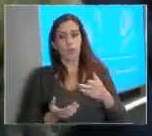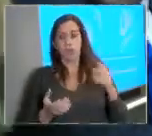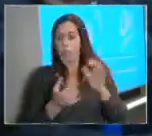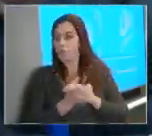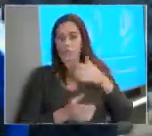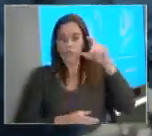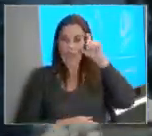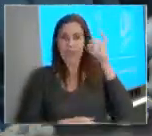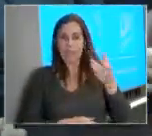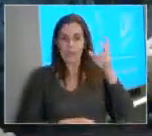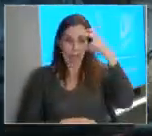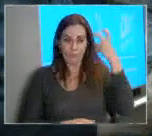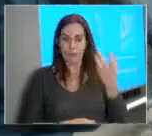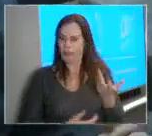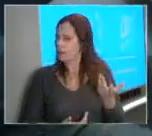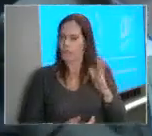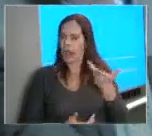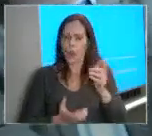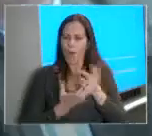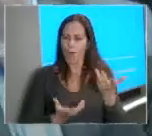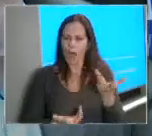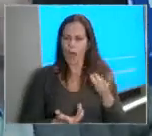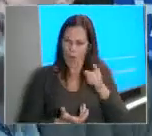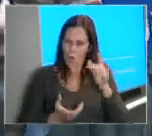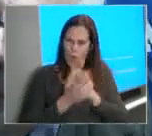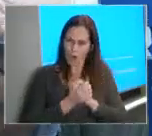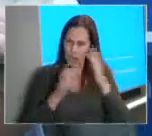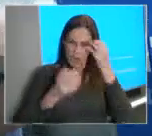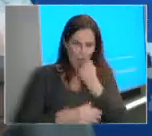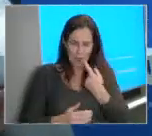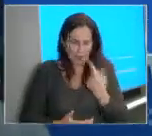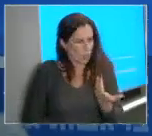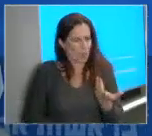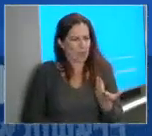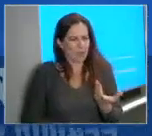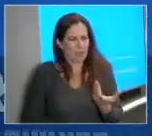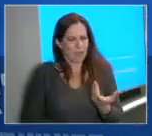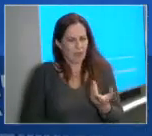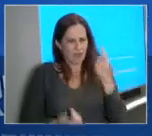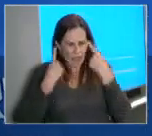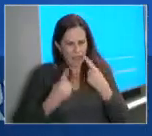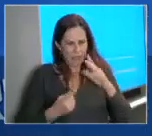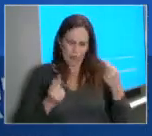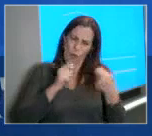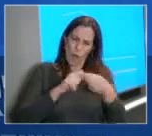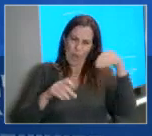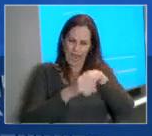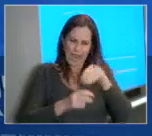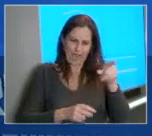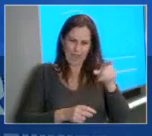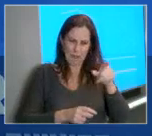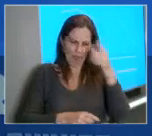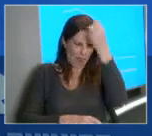של אחמד טיבי. אז מה הוא חבר? זאת אומרת שהוא חבר של החמאס? זאת אומרת שהחרדים הפכו להיות חלק